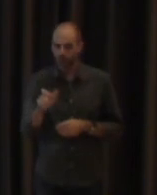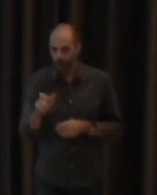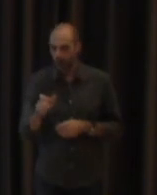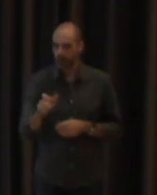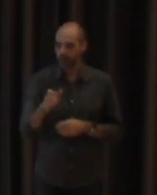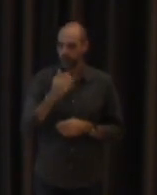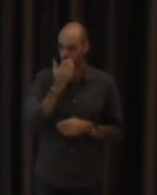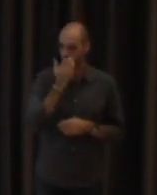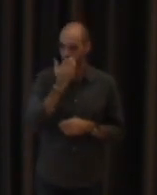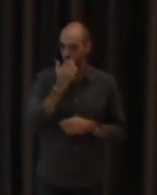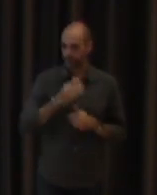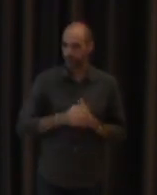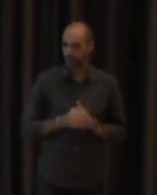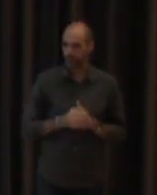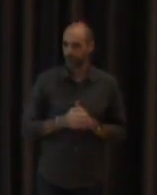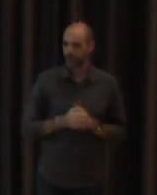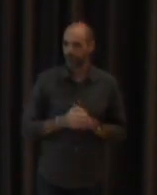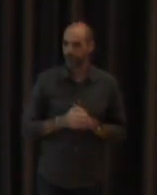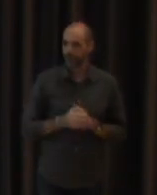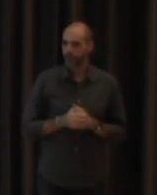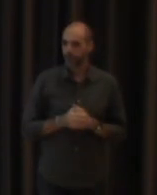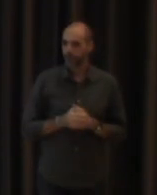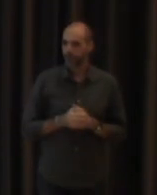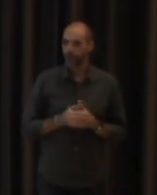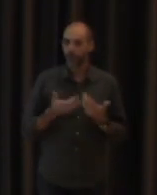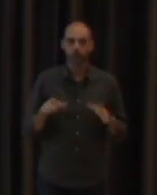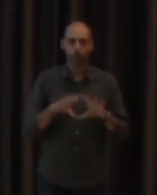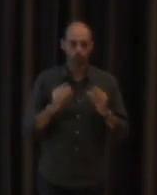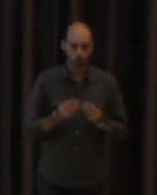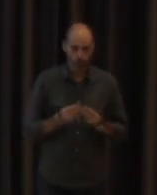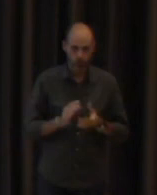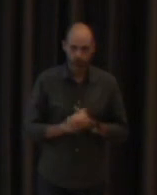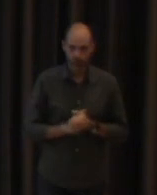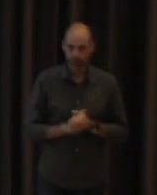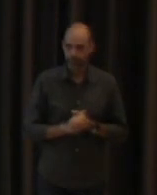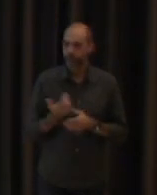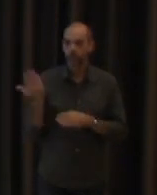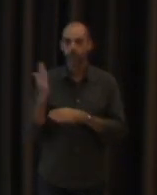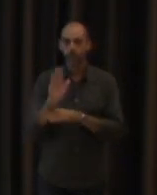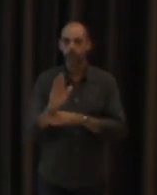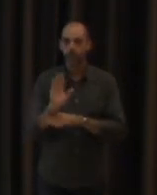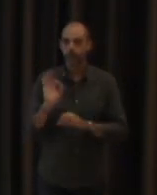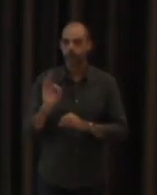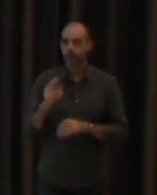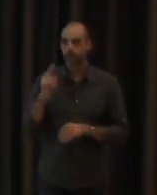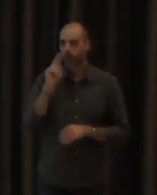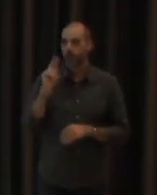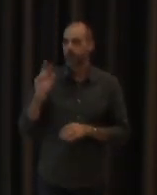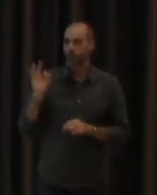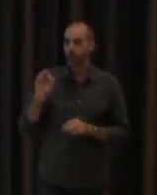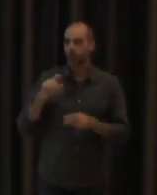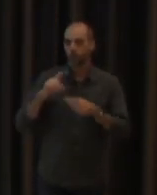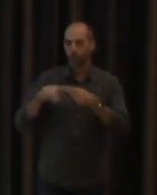exemple. Bé, arribem a la conclusió. En aquesta presentació hem vist tres tipus